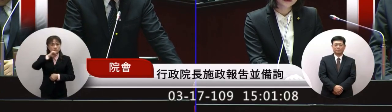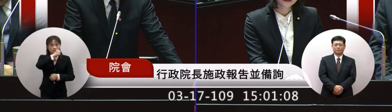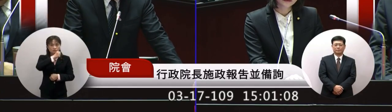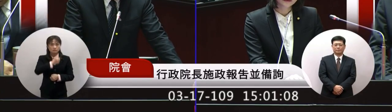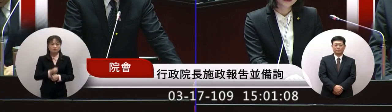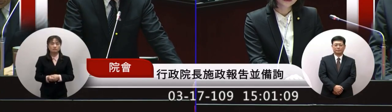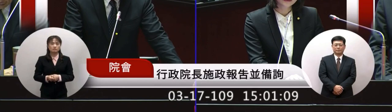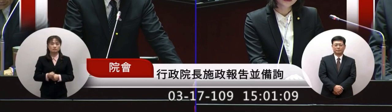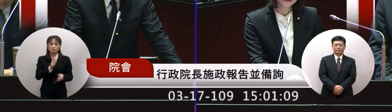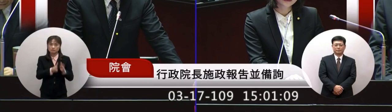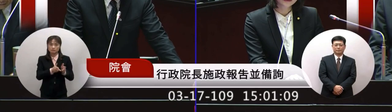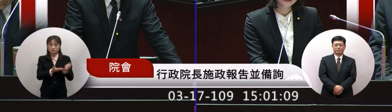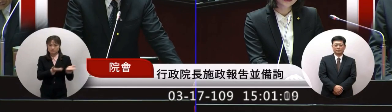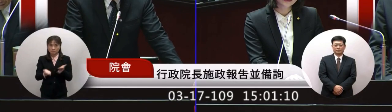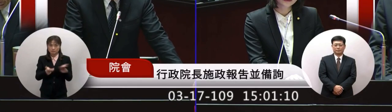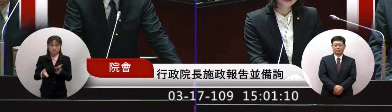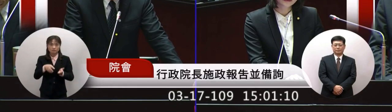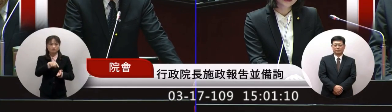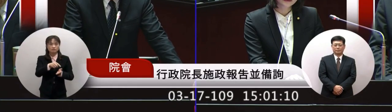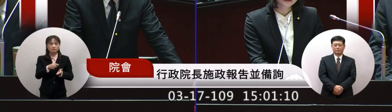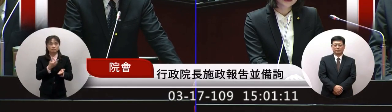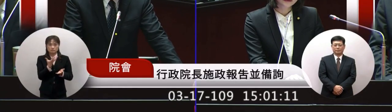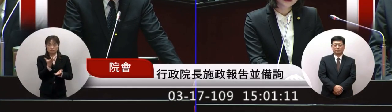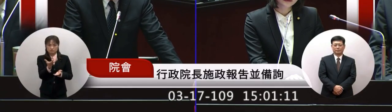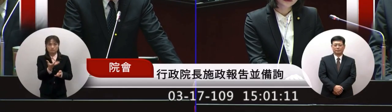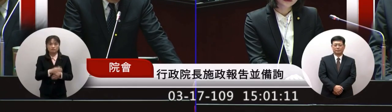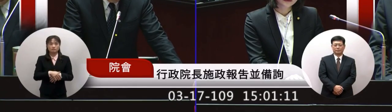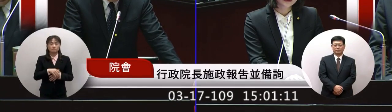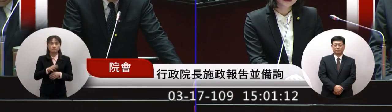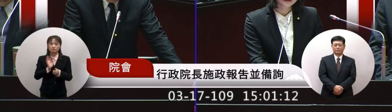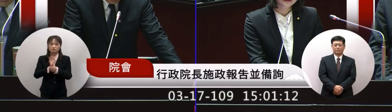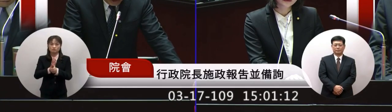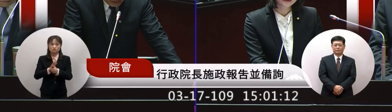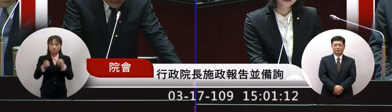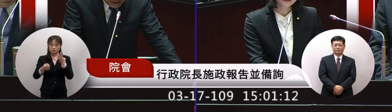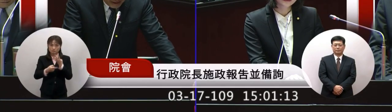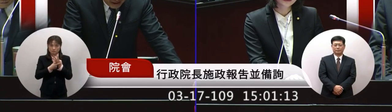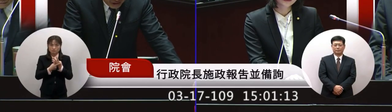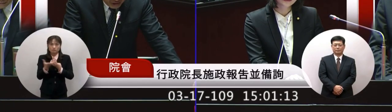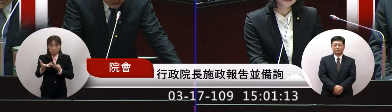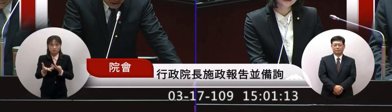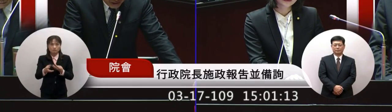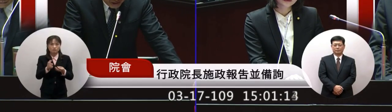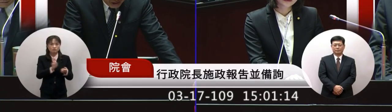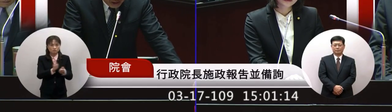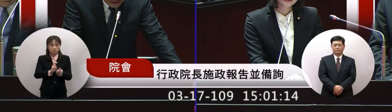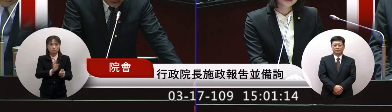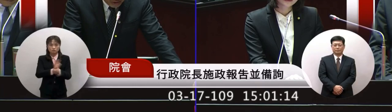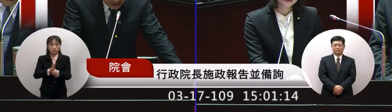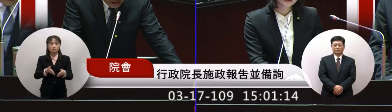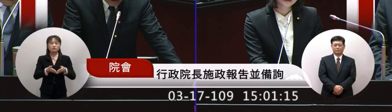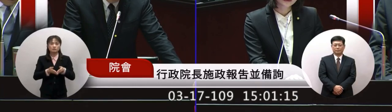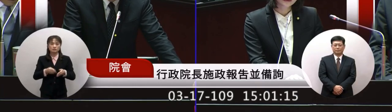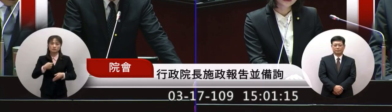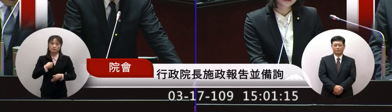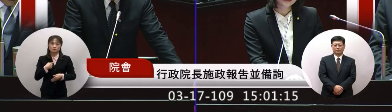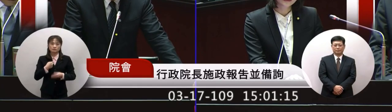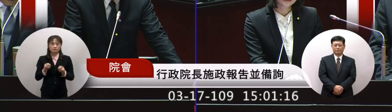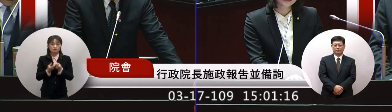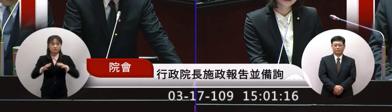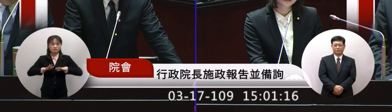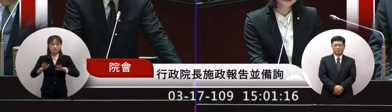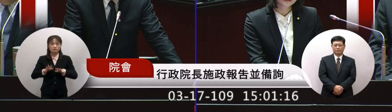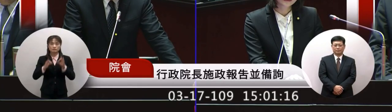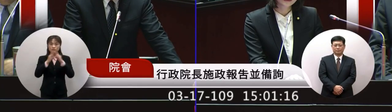业，那也有相当大的服务业需要被照顾。那所以我们在发展金融科技的同时呢，我们